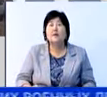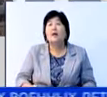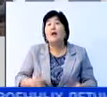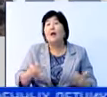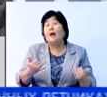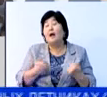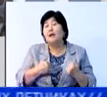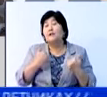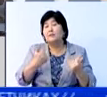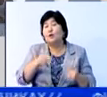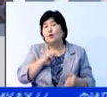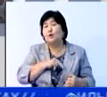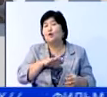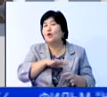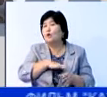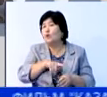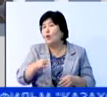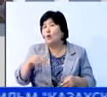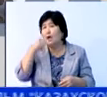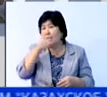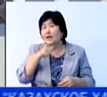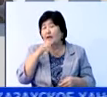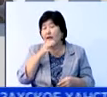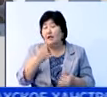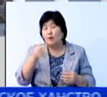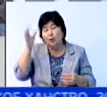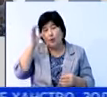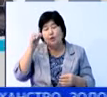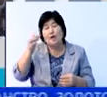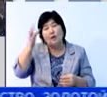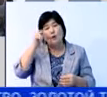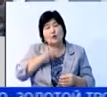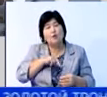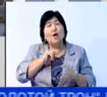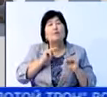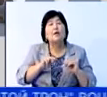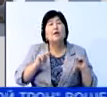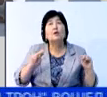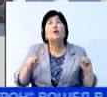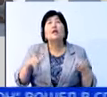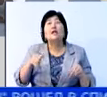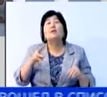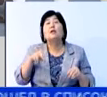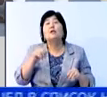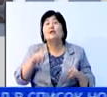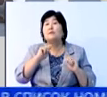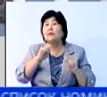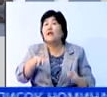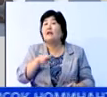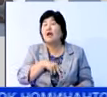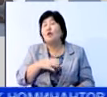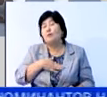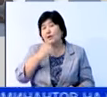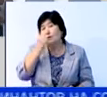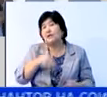Оказанные почести – это труд долгих лет. Сегодня ученым, научным сотрудникам, педагогам и менеджерам вручают награды. Мы